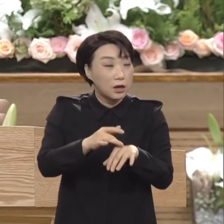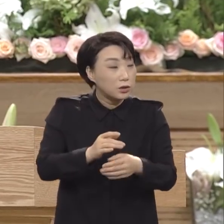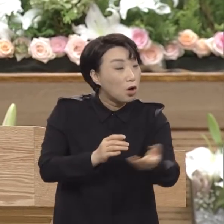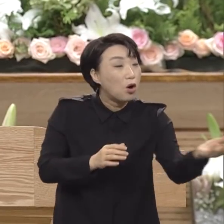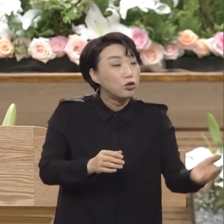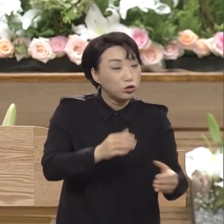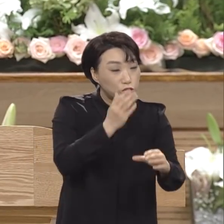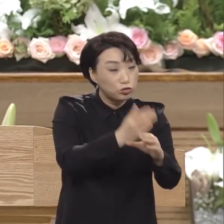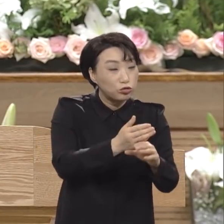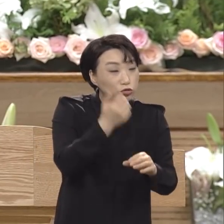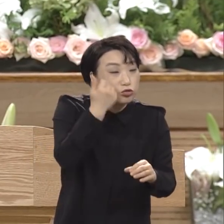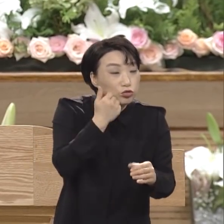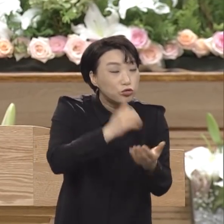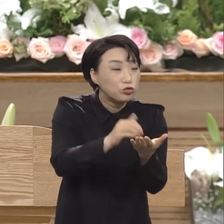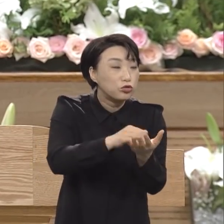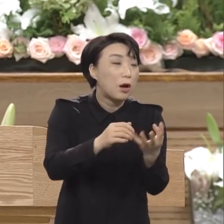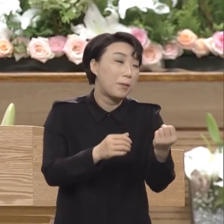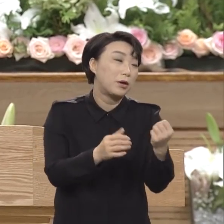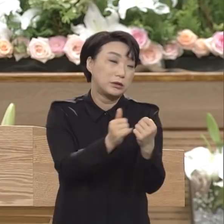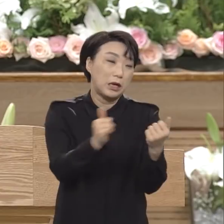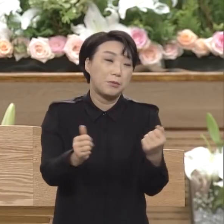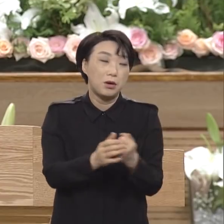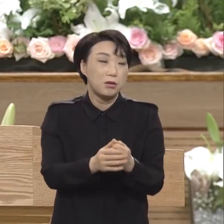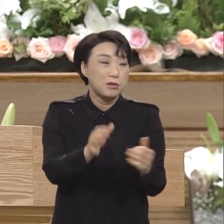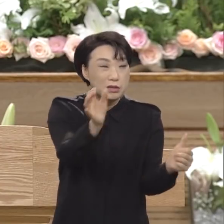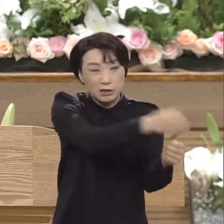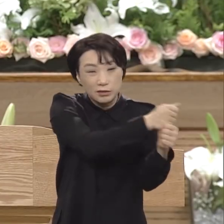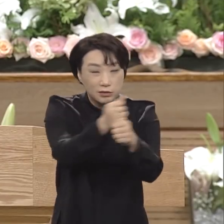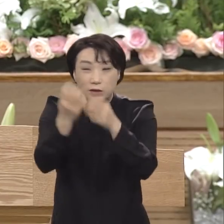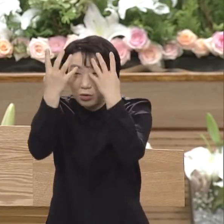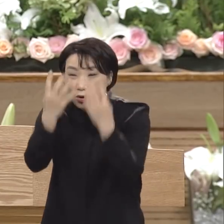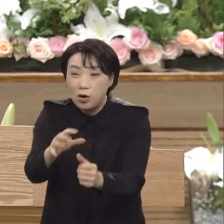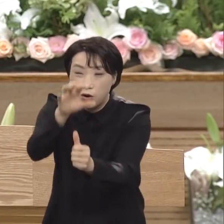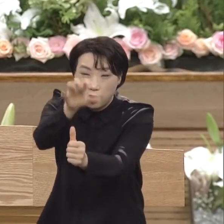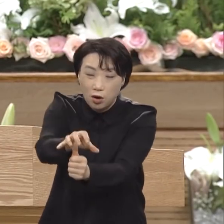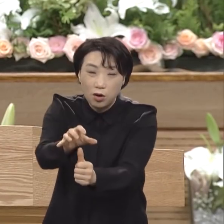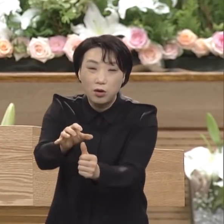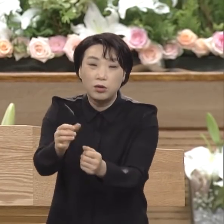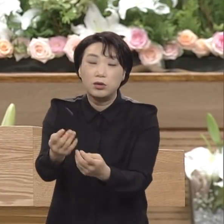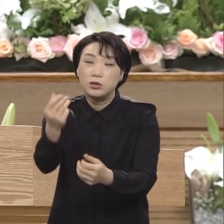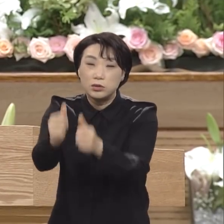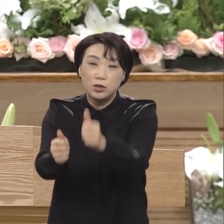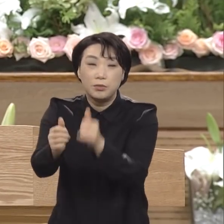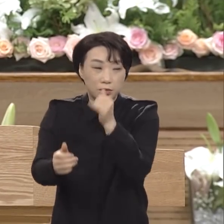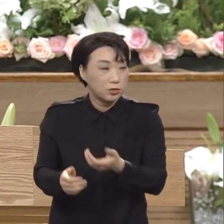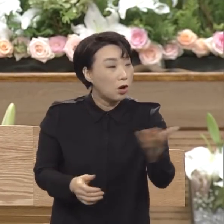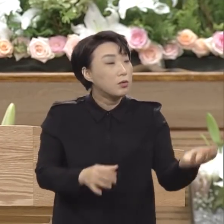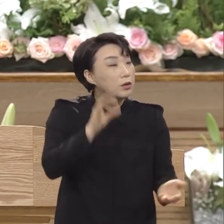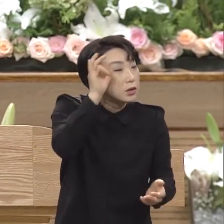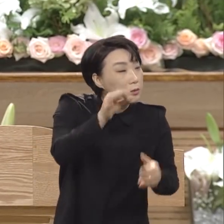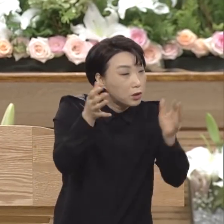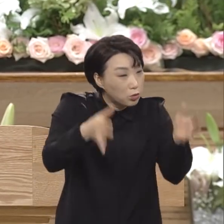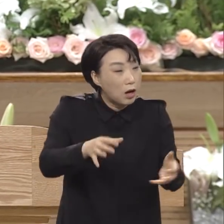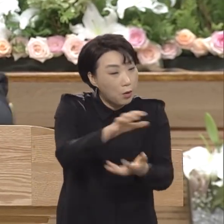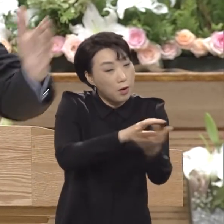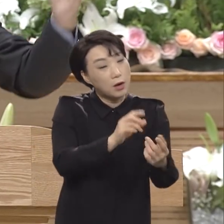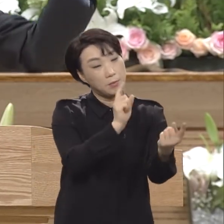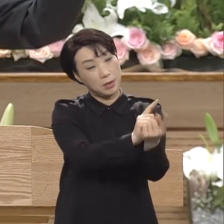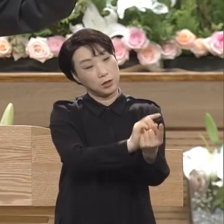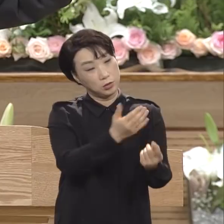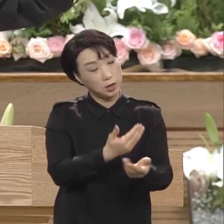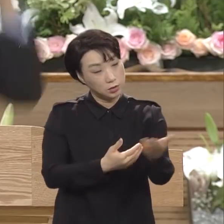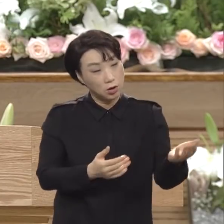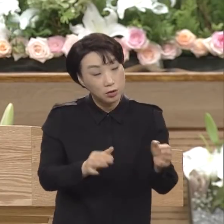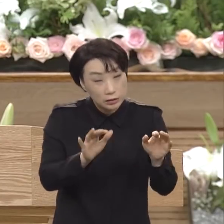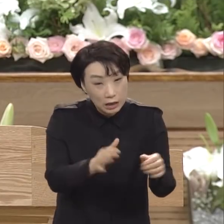너희 가운데서 몇 사람을 옥에 던져 시험을 받게 하리니 너희가 10일 동안 환난을 받으리라.